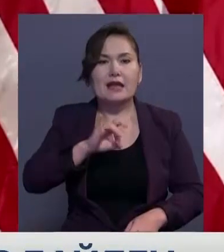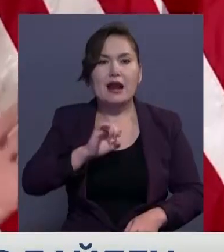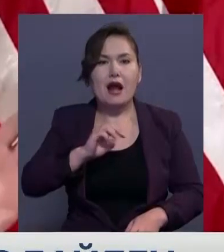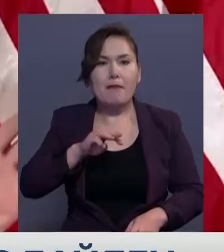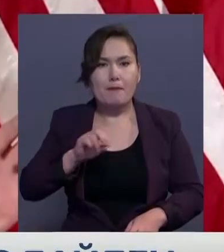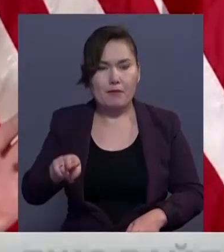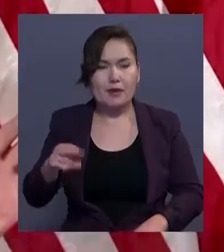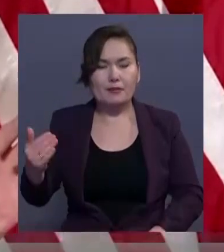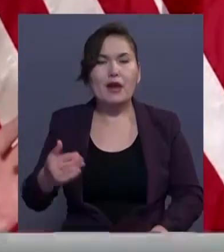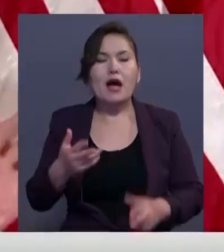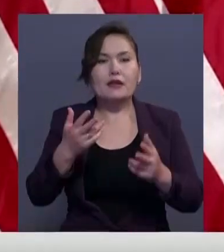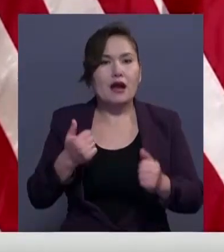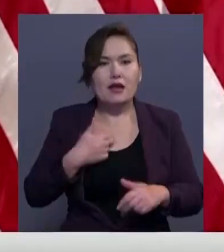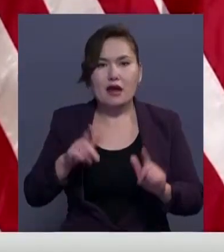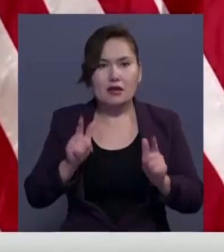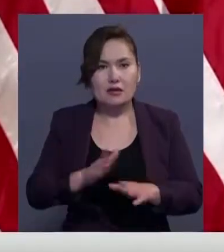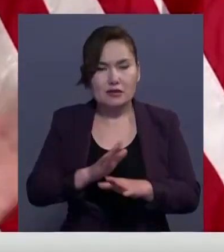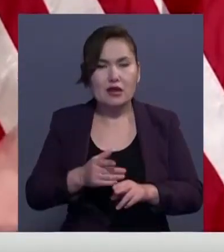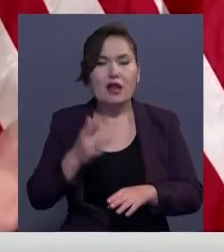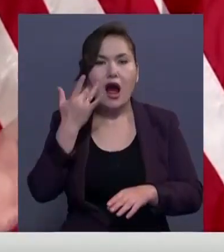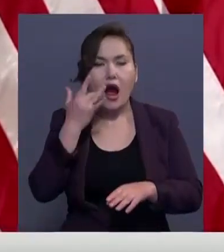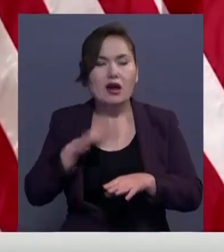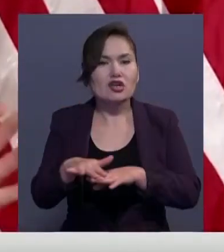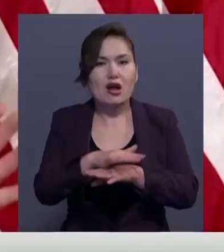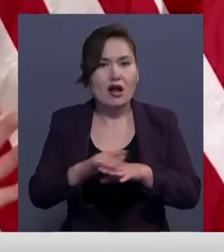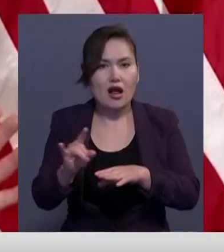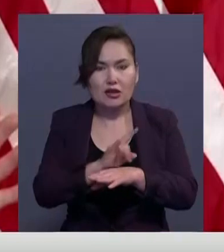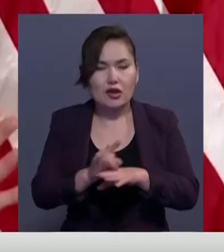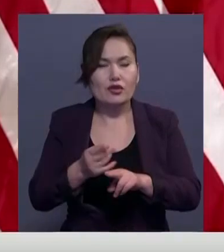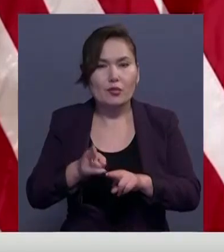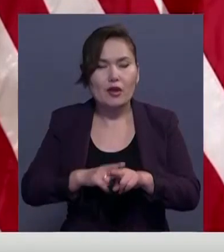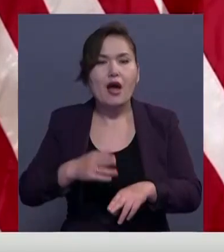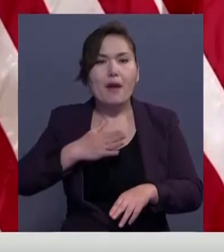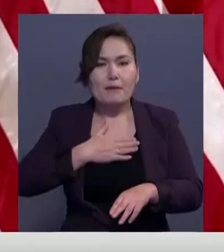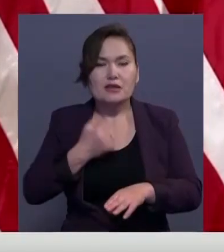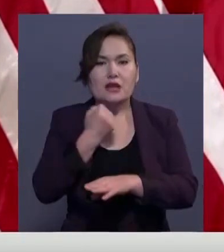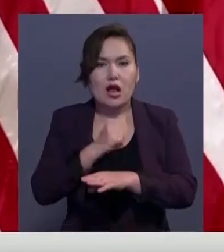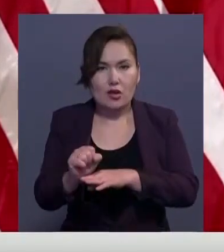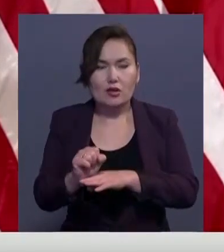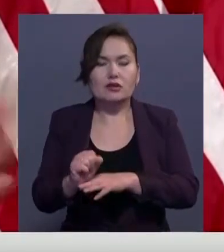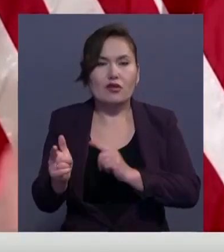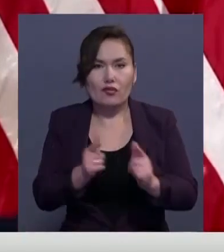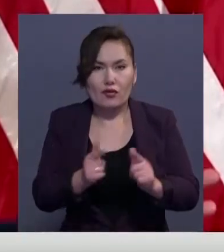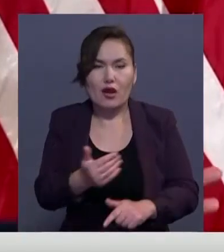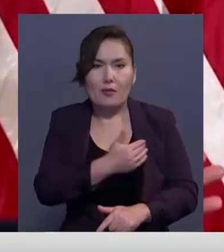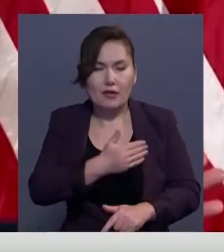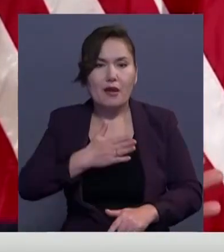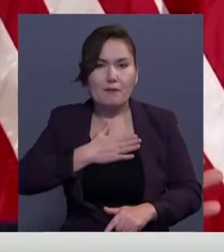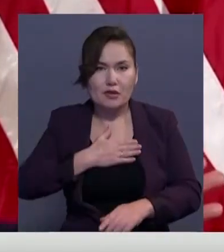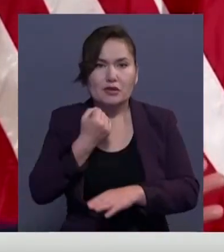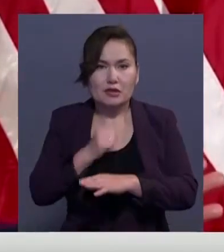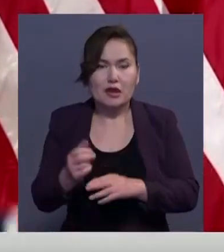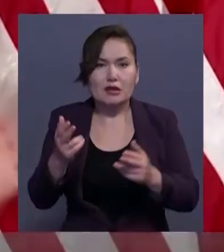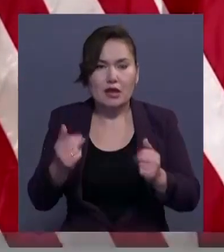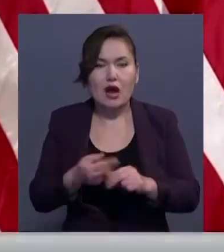Нәтижелер бұрмаланды. Бұл ақыш халқын алдау. Бұл ұят нәрсе. Біз сайлауда жеңуге дайындалдық. Шыны керек, біз жеңдік.